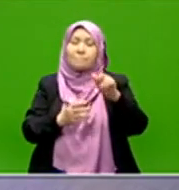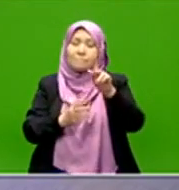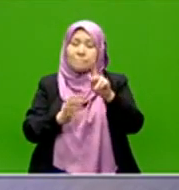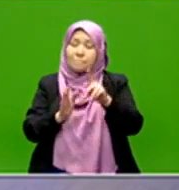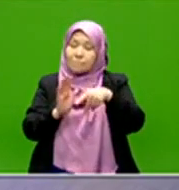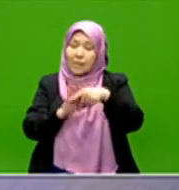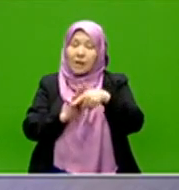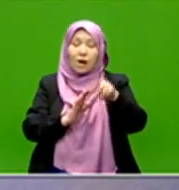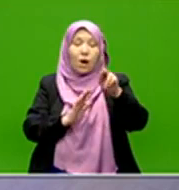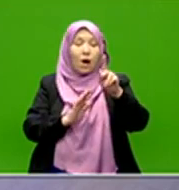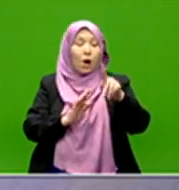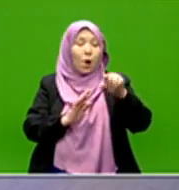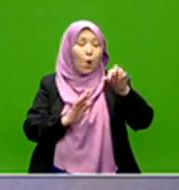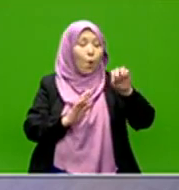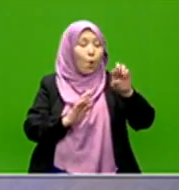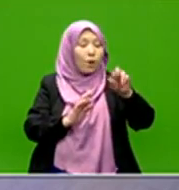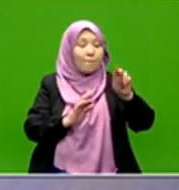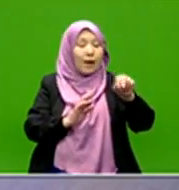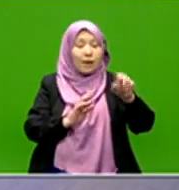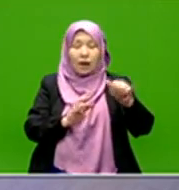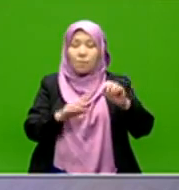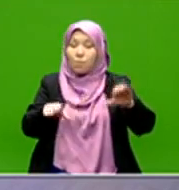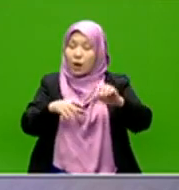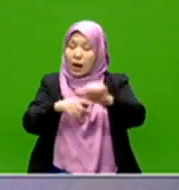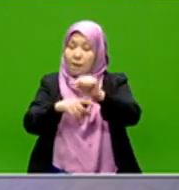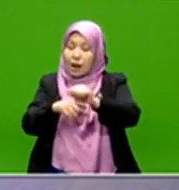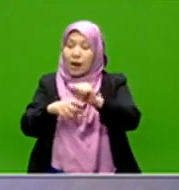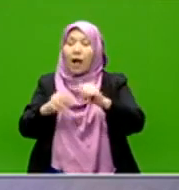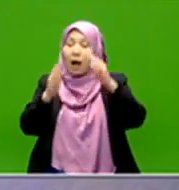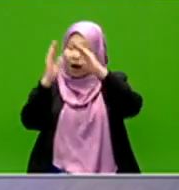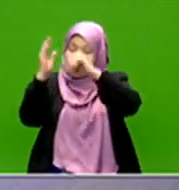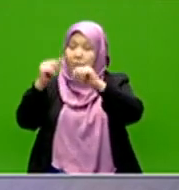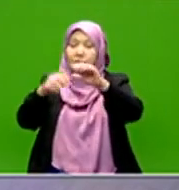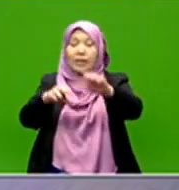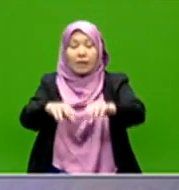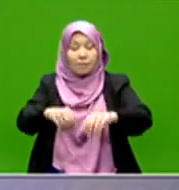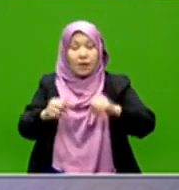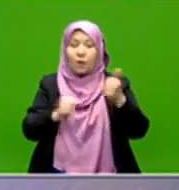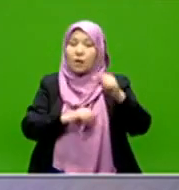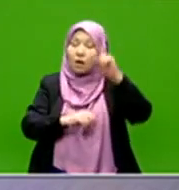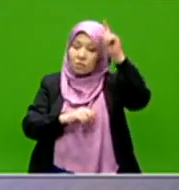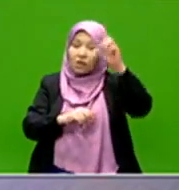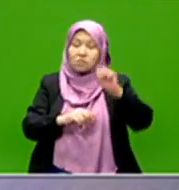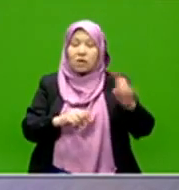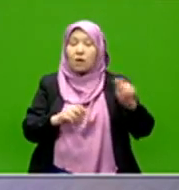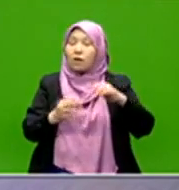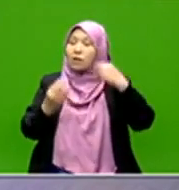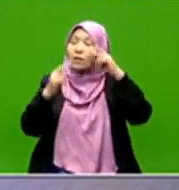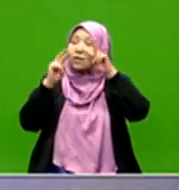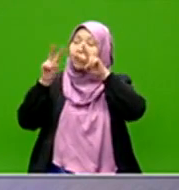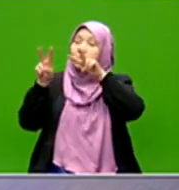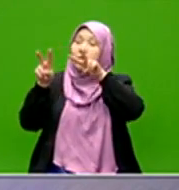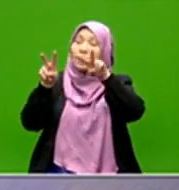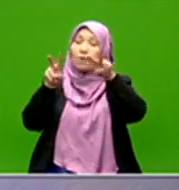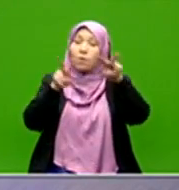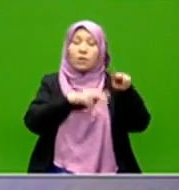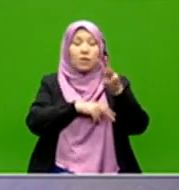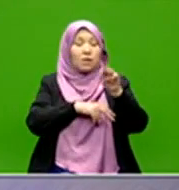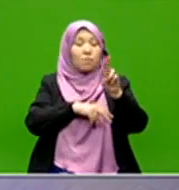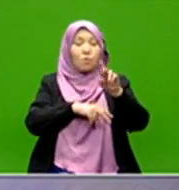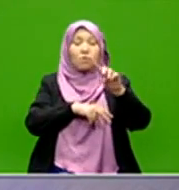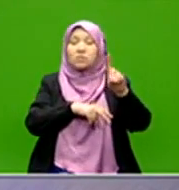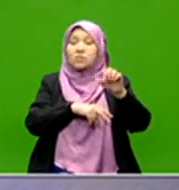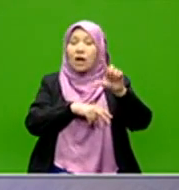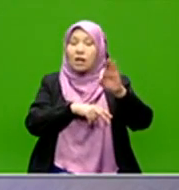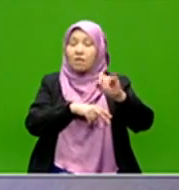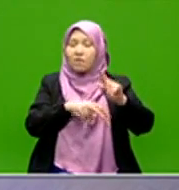untuk membuat amal agar diterima oleh Allah Subhanahu Wa Taala. Kalau Ustaz, kalau kita perhatikan keadaan di Muzdalifah, Allah, ya, memang